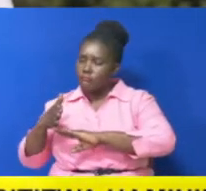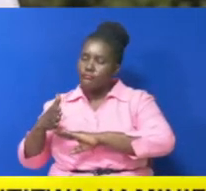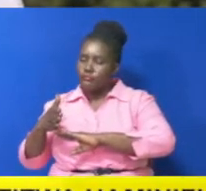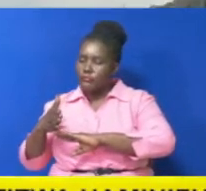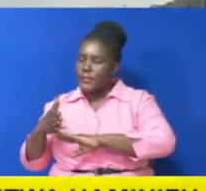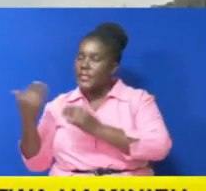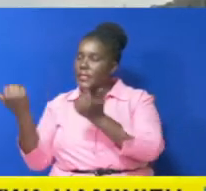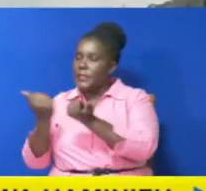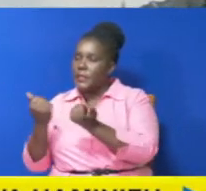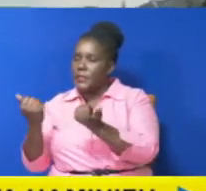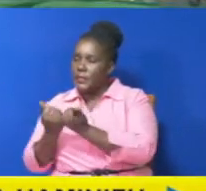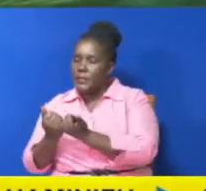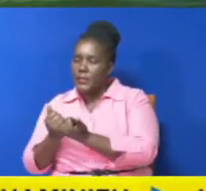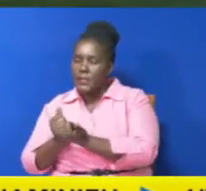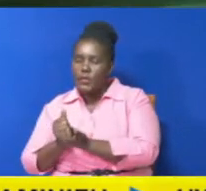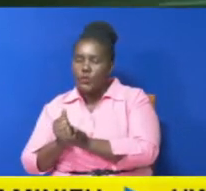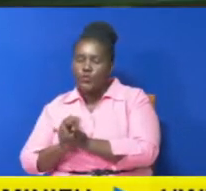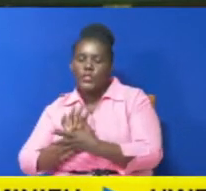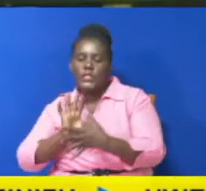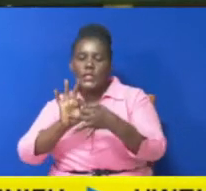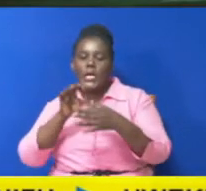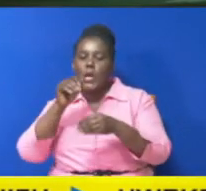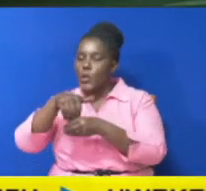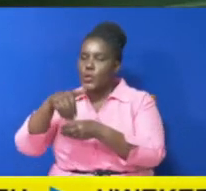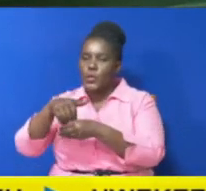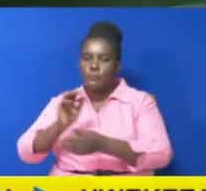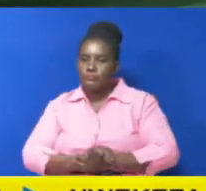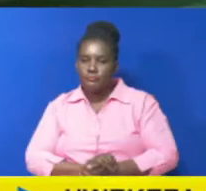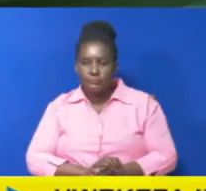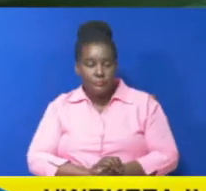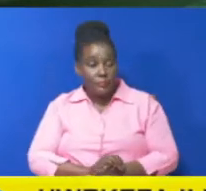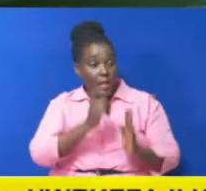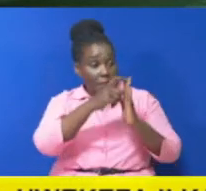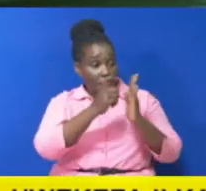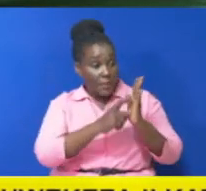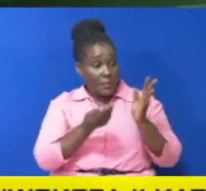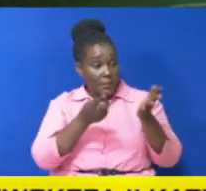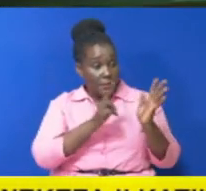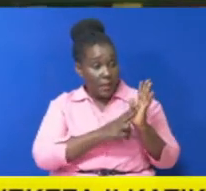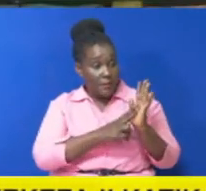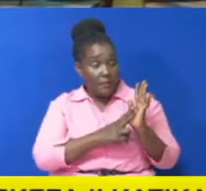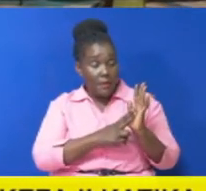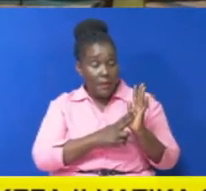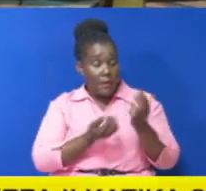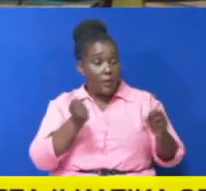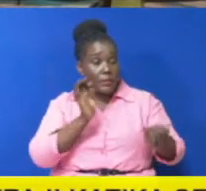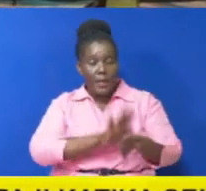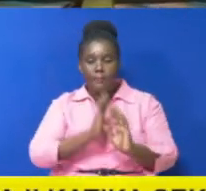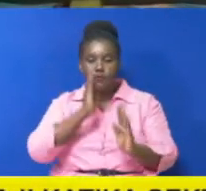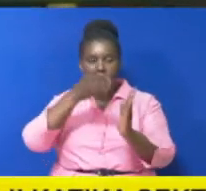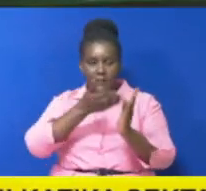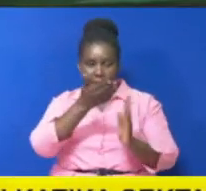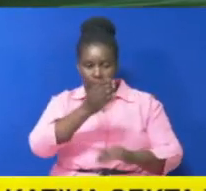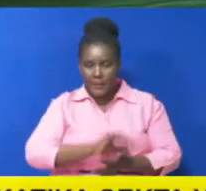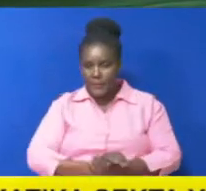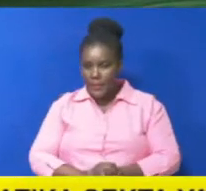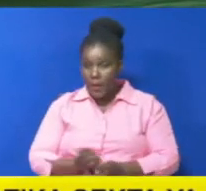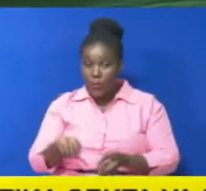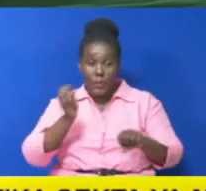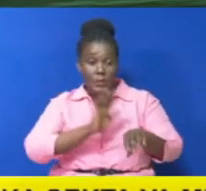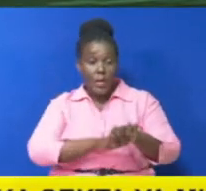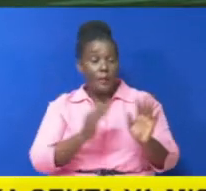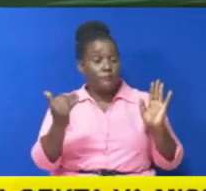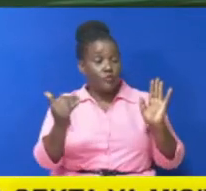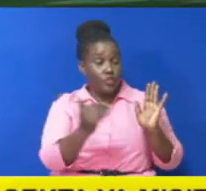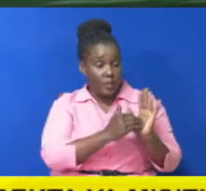wateja. Jumatatu tukipata barua, maana tarehe 7 wataalamu wako hapa. Wataalamu wa namna mbili, wataalamu wa sheria